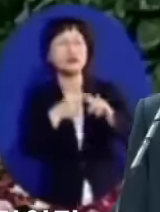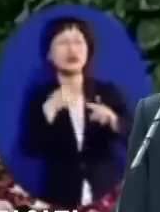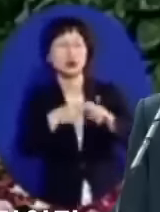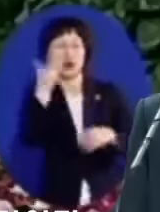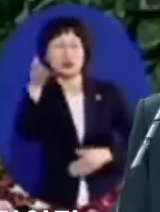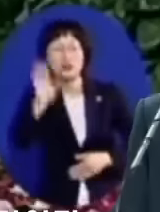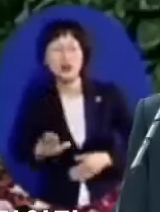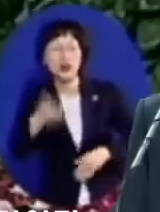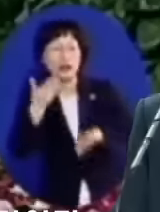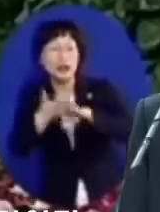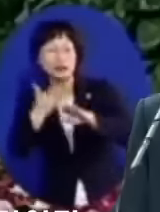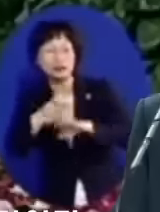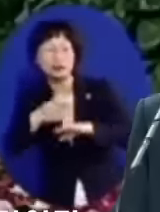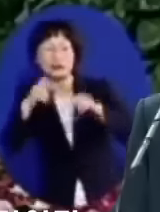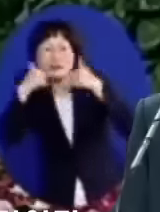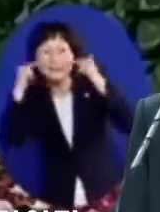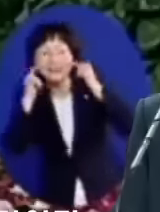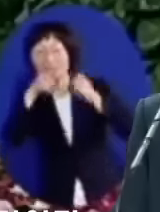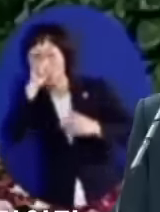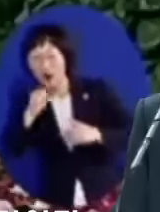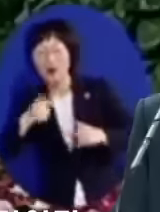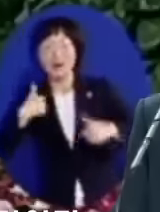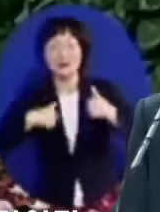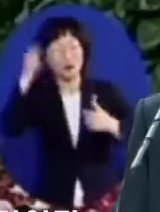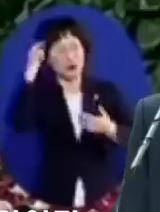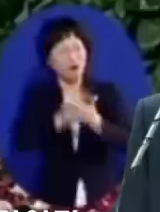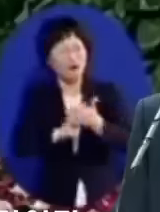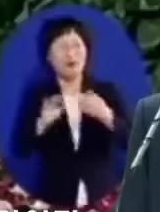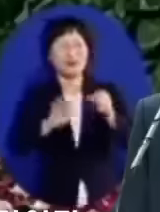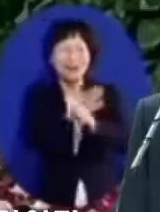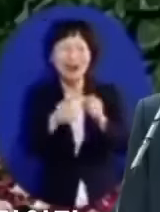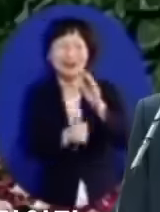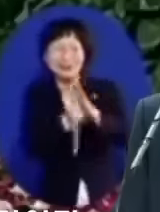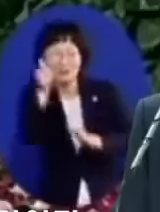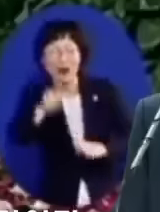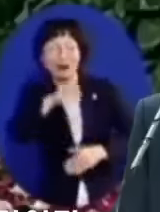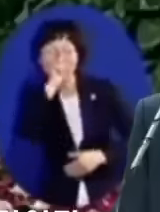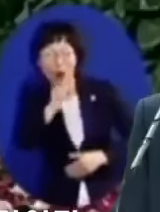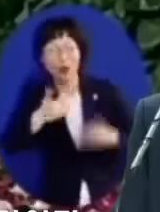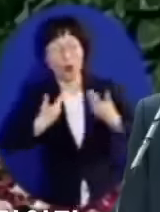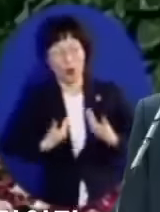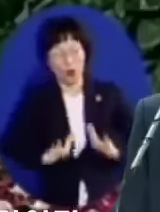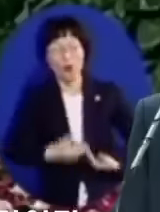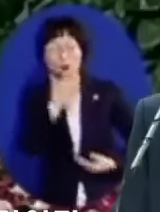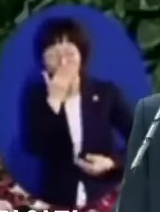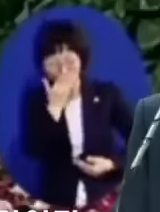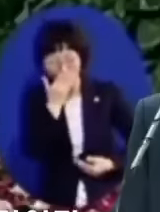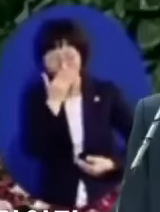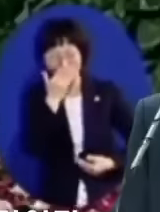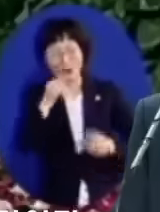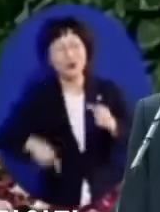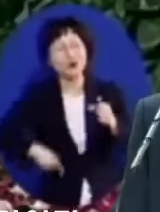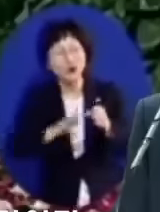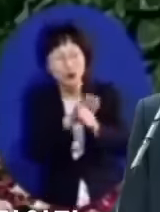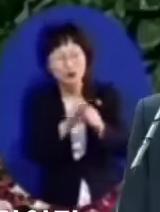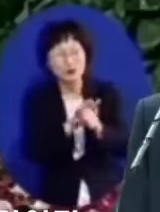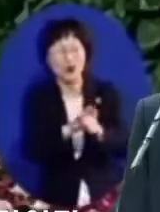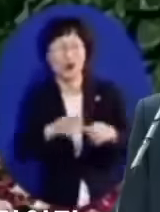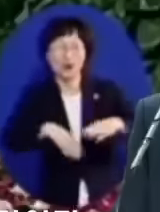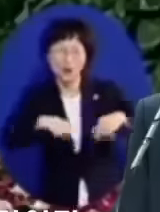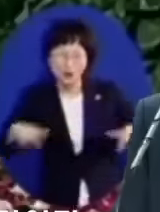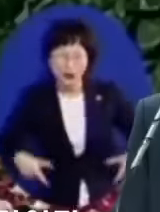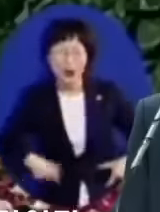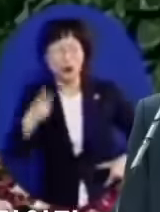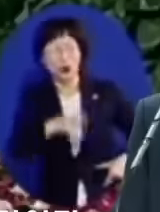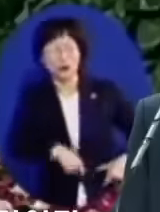놈은 선한 늑대로서 기쁨, 평화, 사랑, 희망, 친절, 선의, 고요함, 겸손함, 동정심, 관대함, 진실,